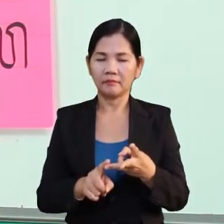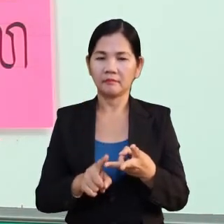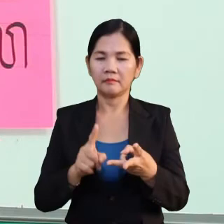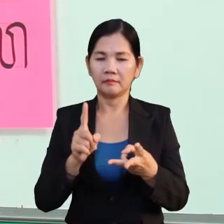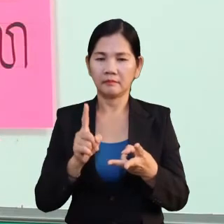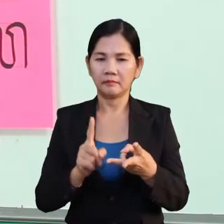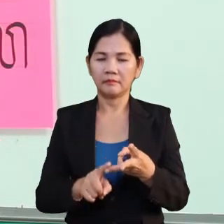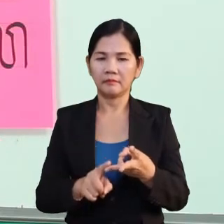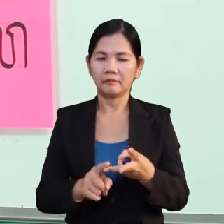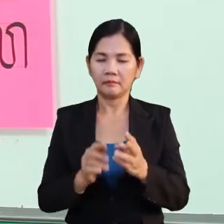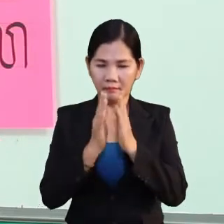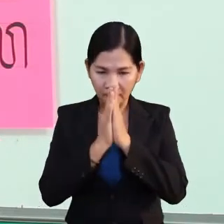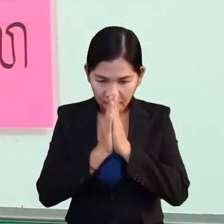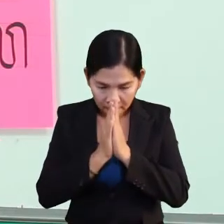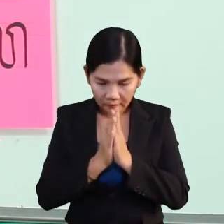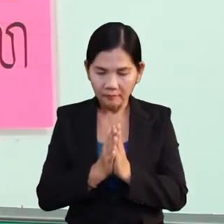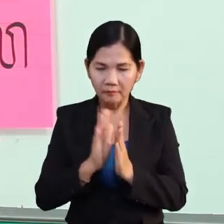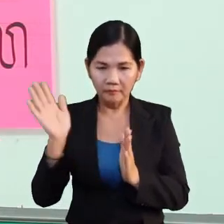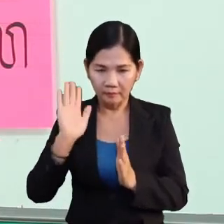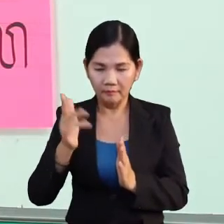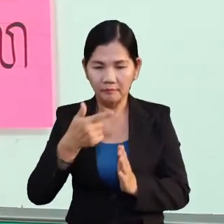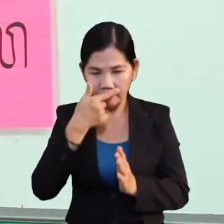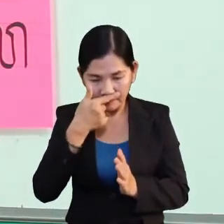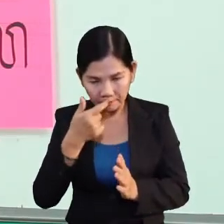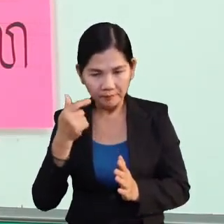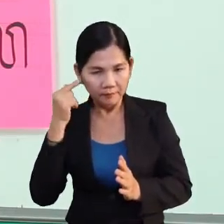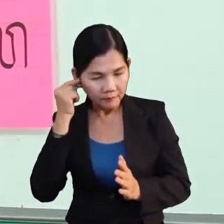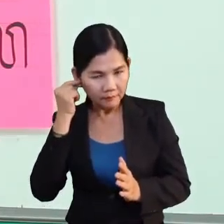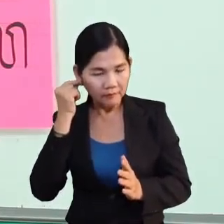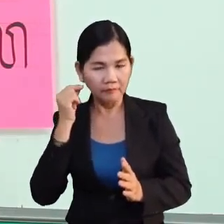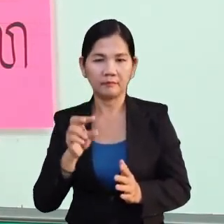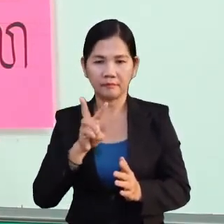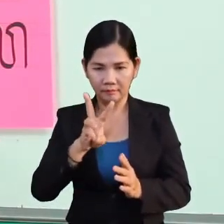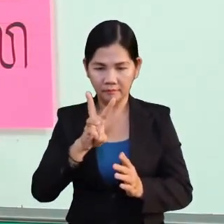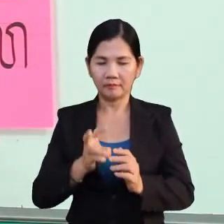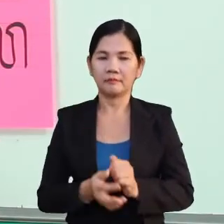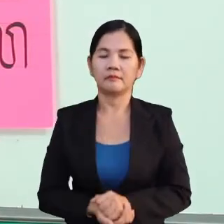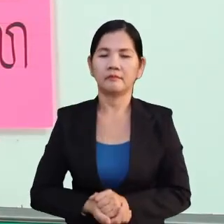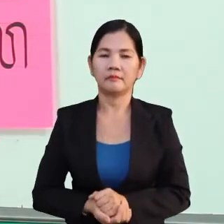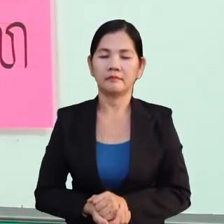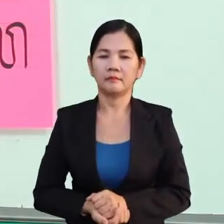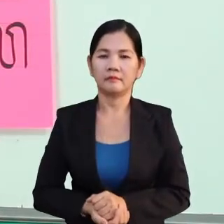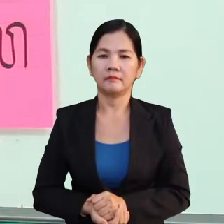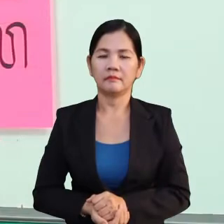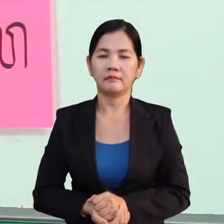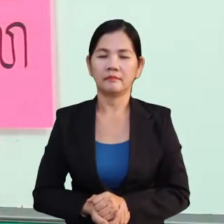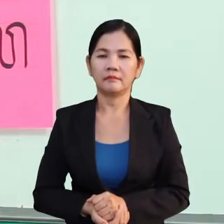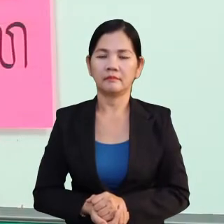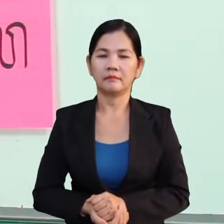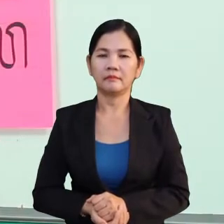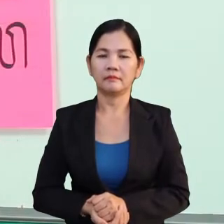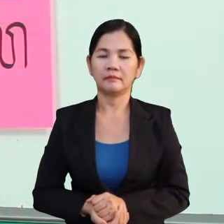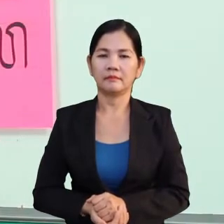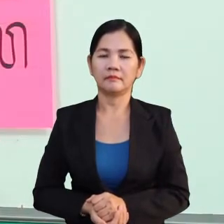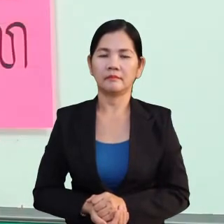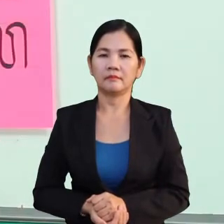ចាជម្រាបលាឪពុកម្ដាយលេខម៉ានកូនចាគឺលេខ3